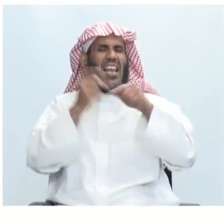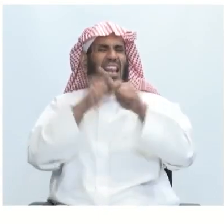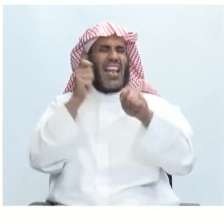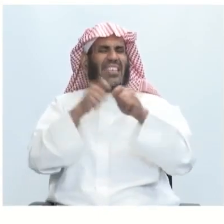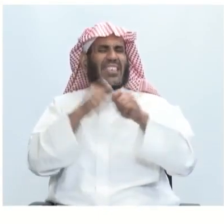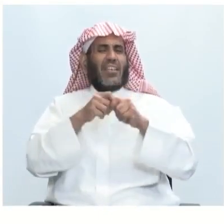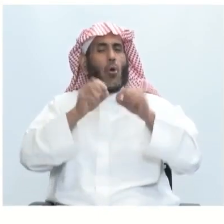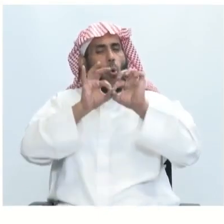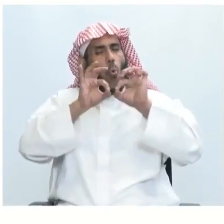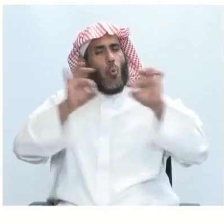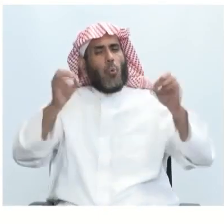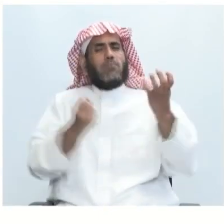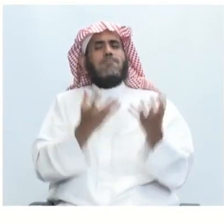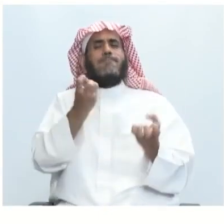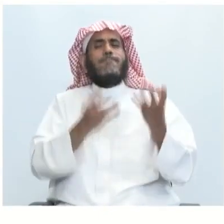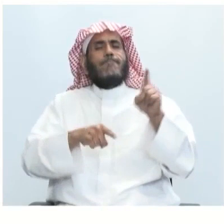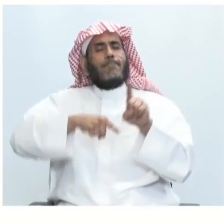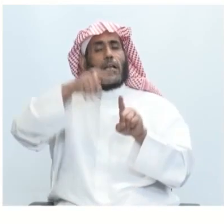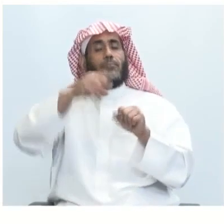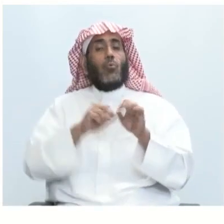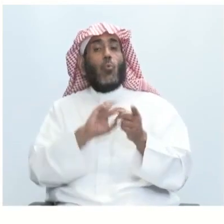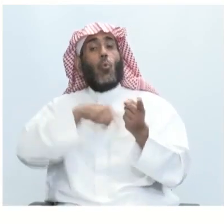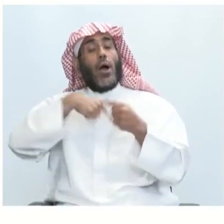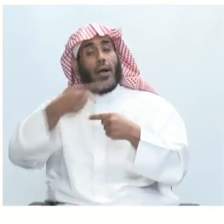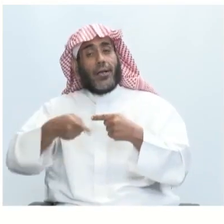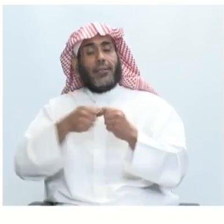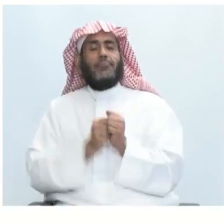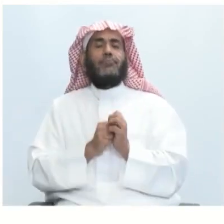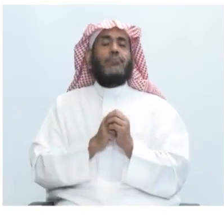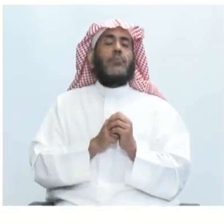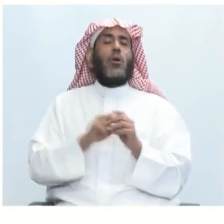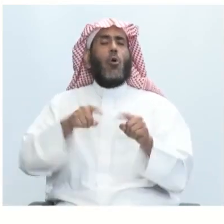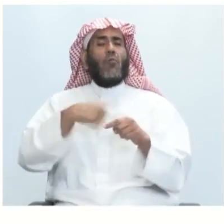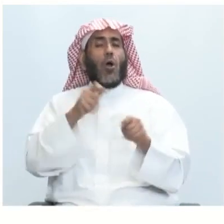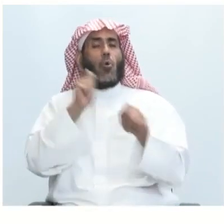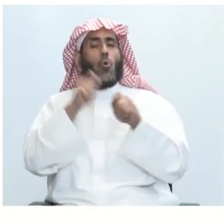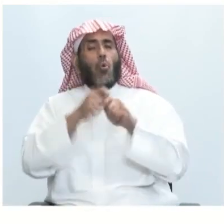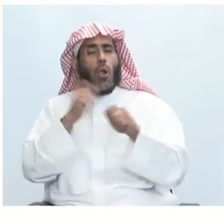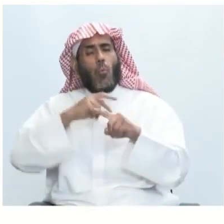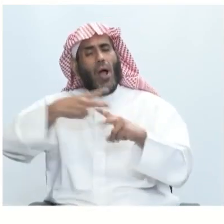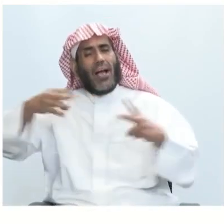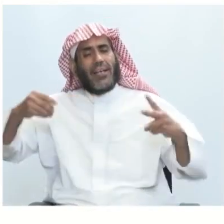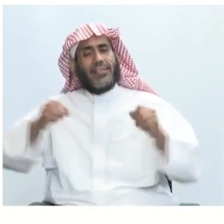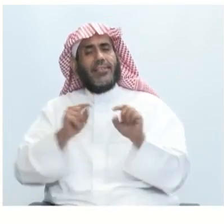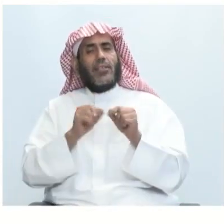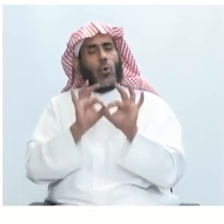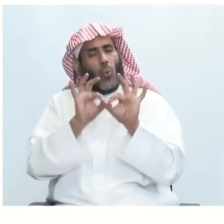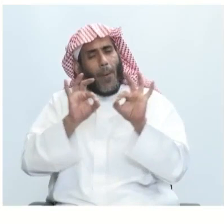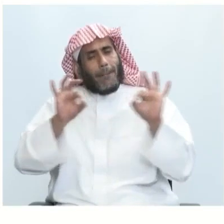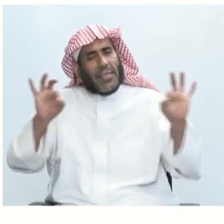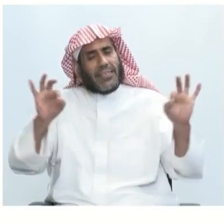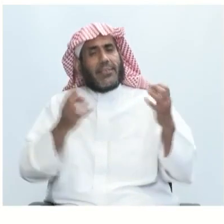الحديد يتمدد بالحراره وهكذا فكل المعادن تتمدد بالحراره هنا تاتي